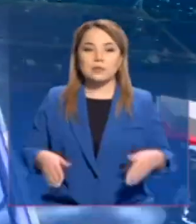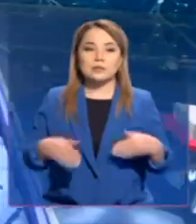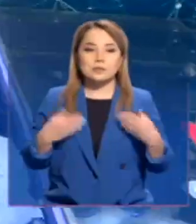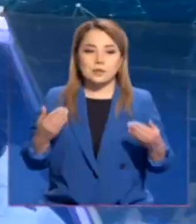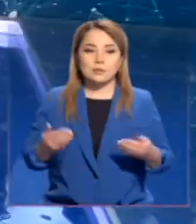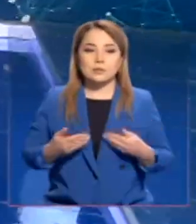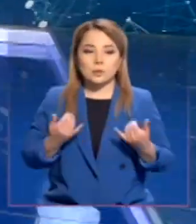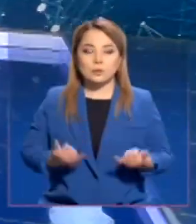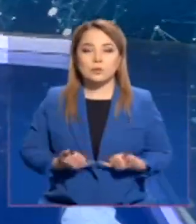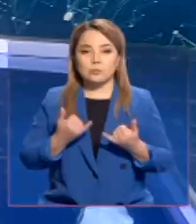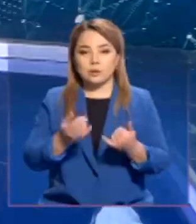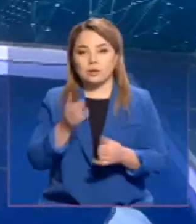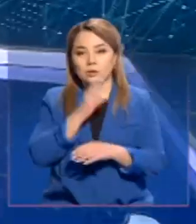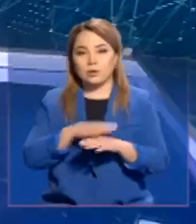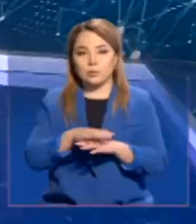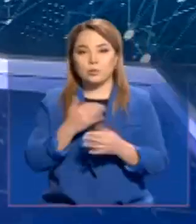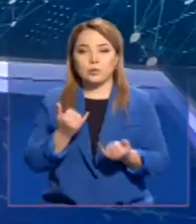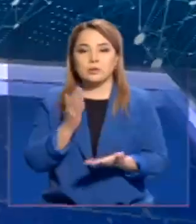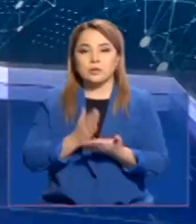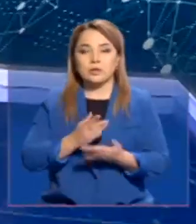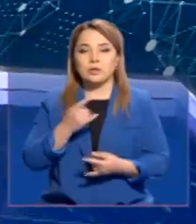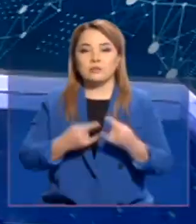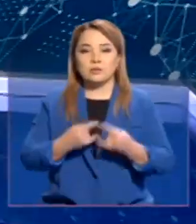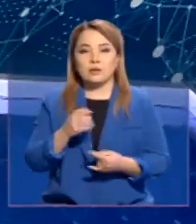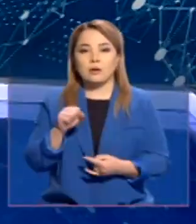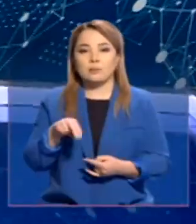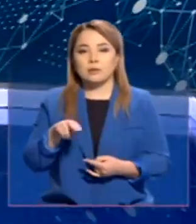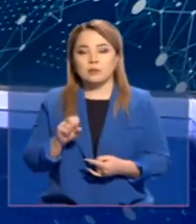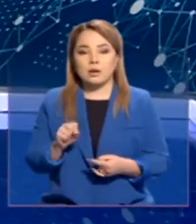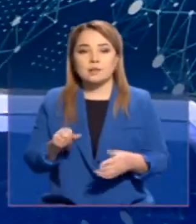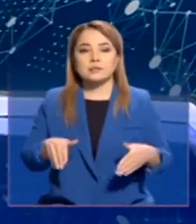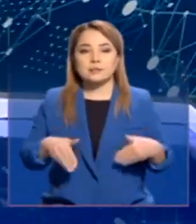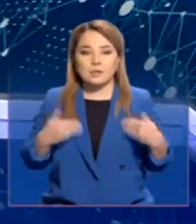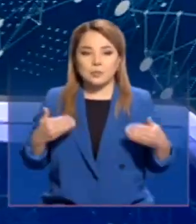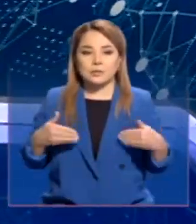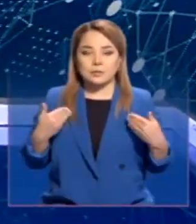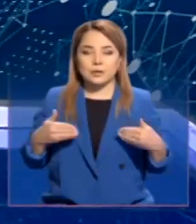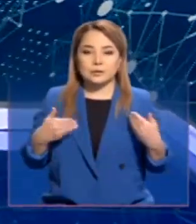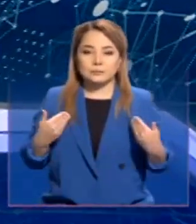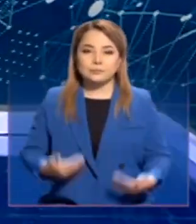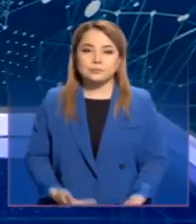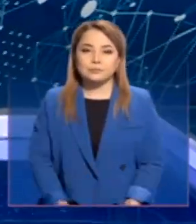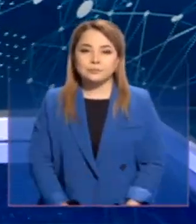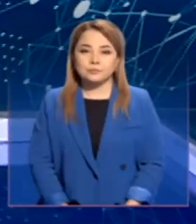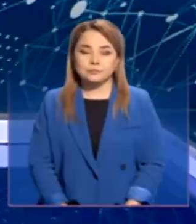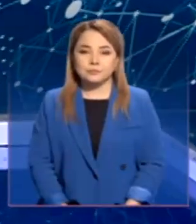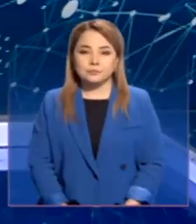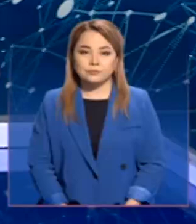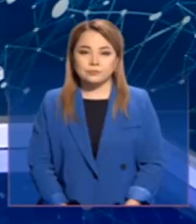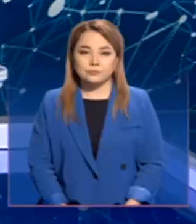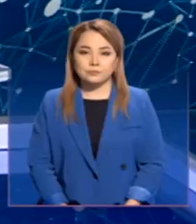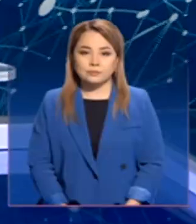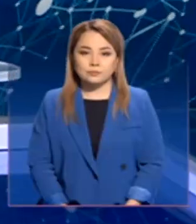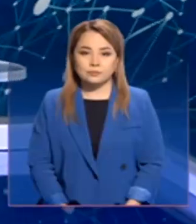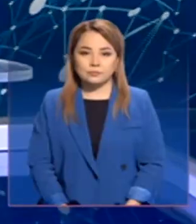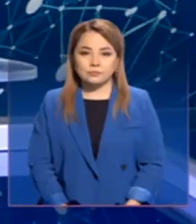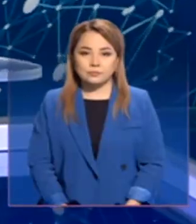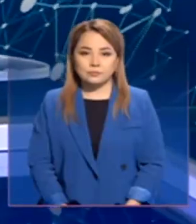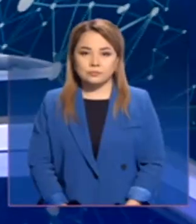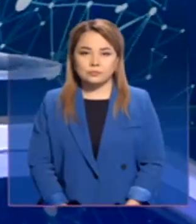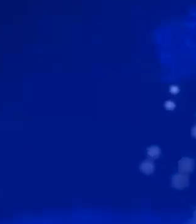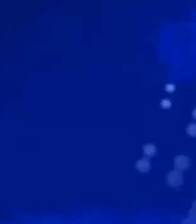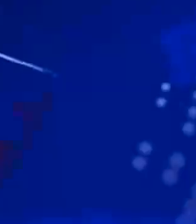Амансыздар ма, ардақты ағайын, тікелей эфирде апта. Сіздермен бірге мен Альбина Әшім және сурд аудармашы Шырынжан Ғабыл. Алдымен аңдату.